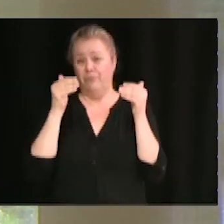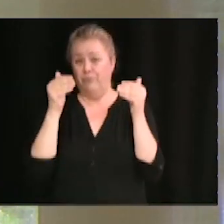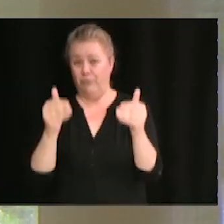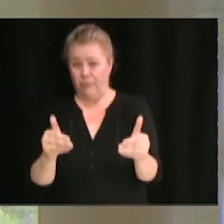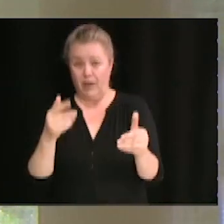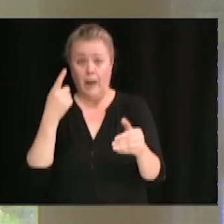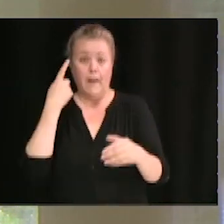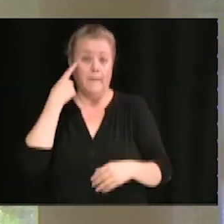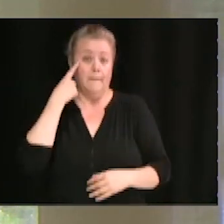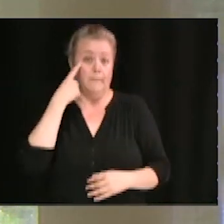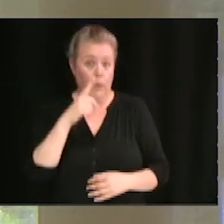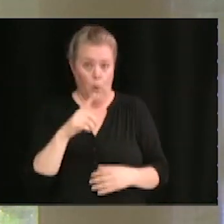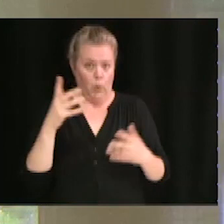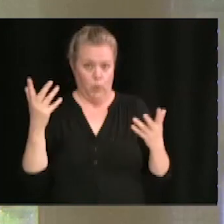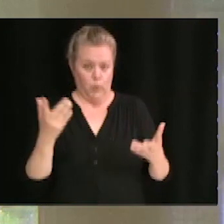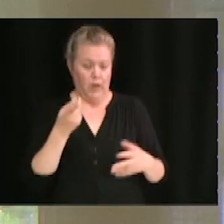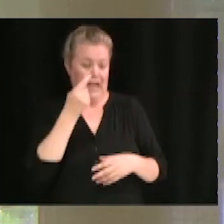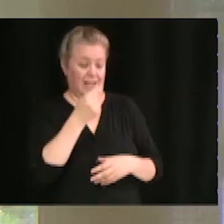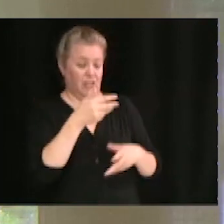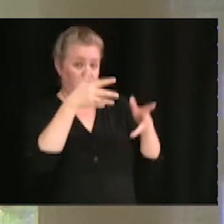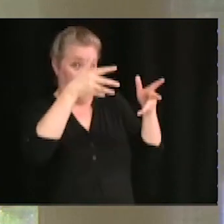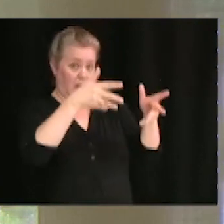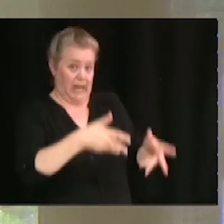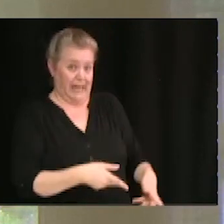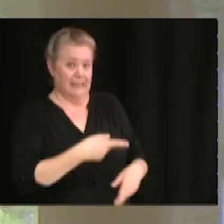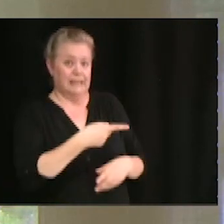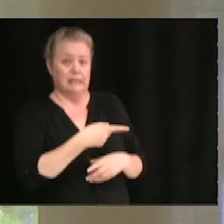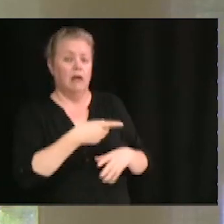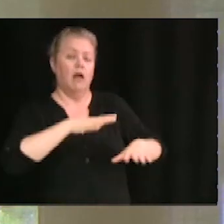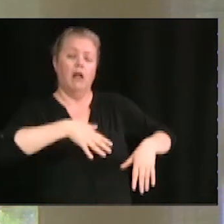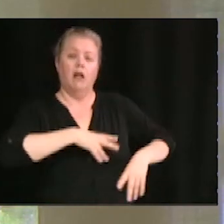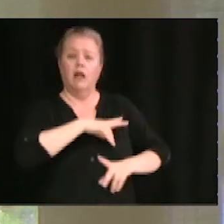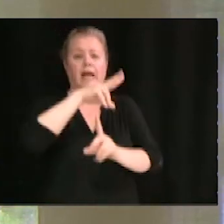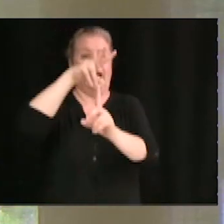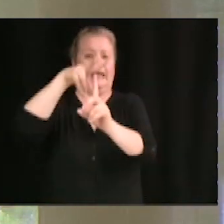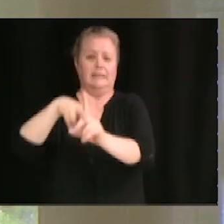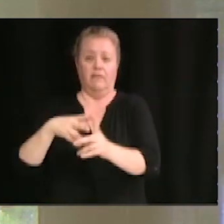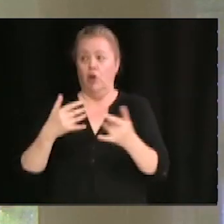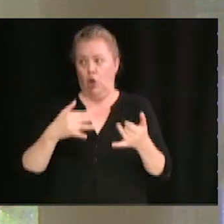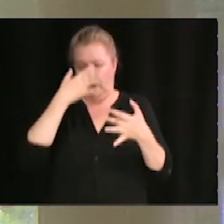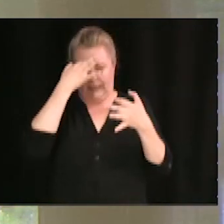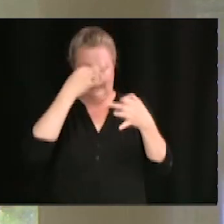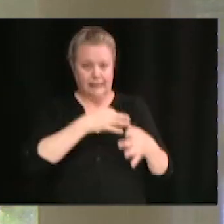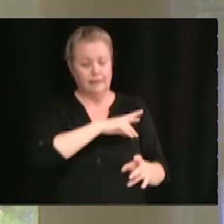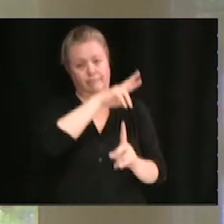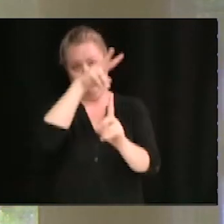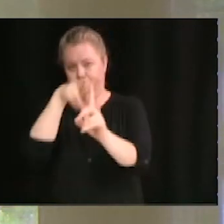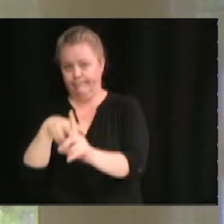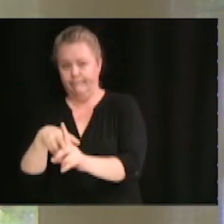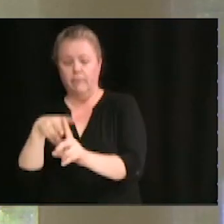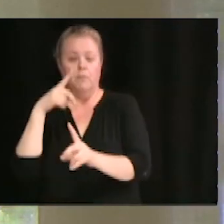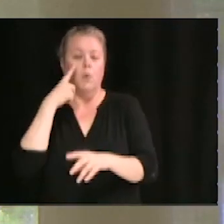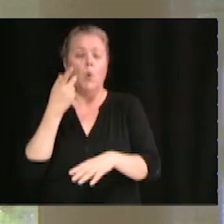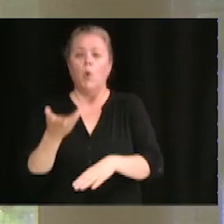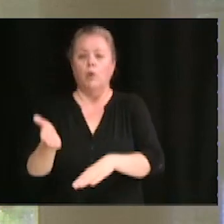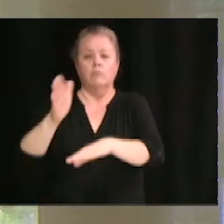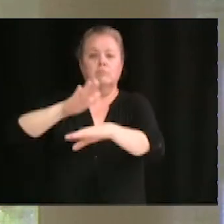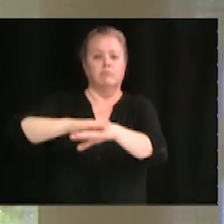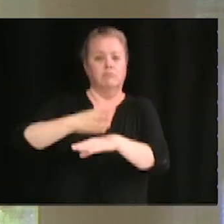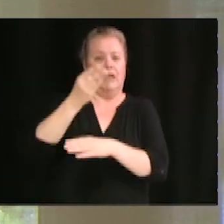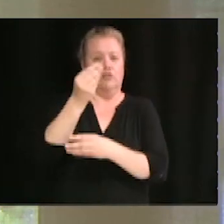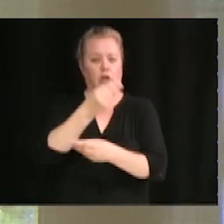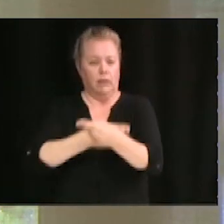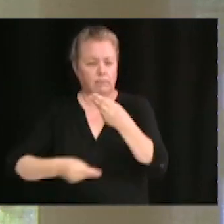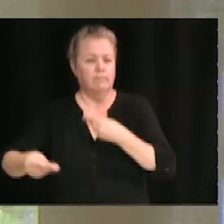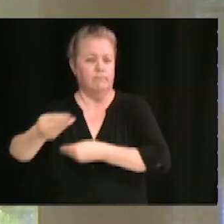'excédent de fonctionnement non affecté pour l'augmentation du fonds de roulement et dépôt du projet de règlement numéro 1298